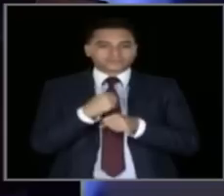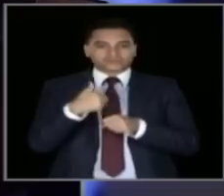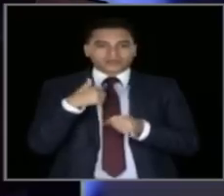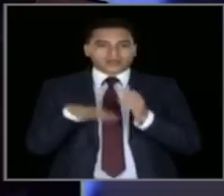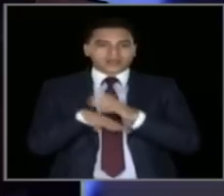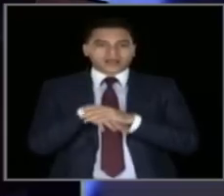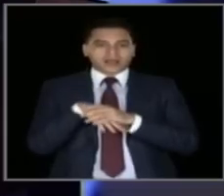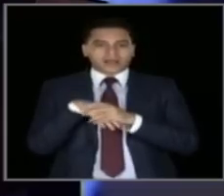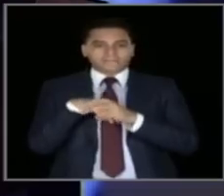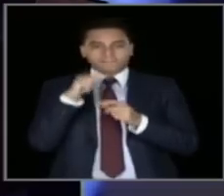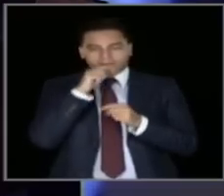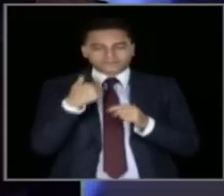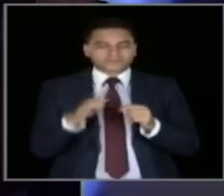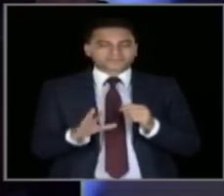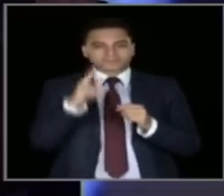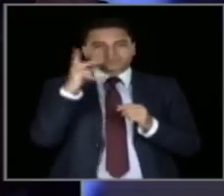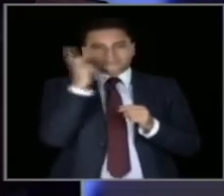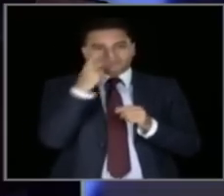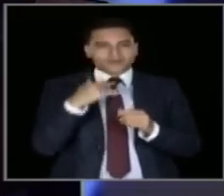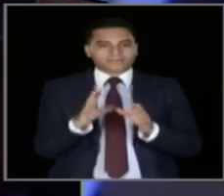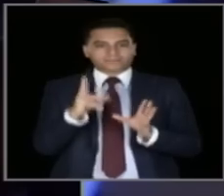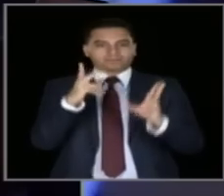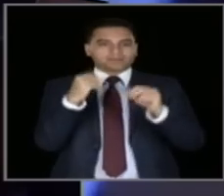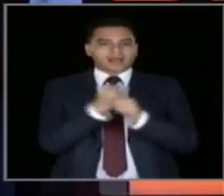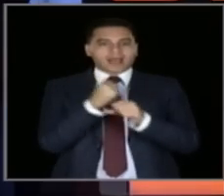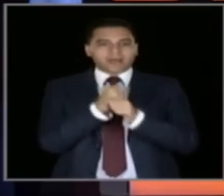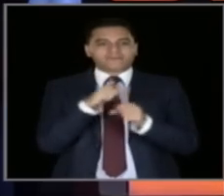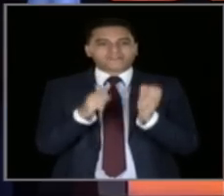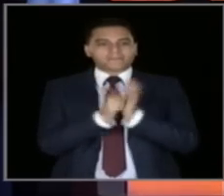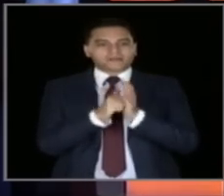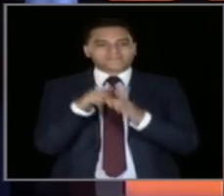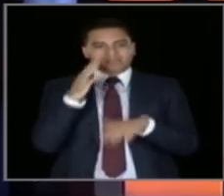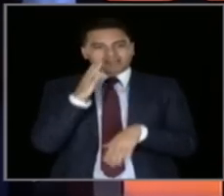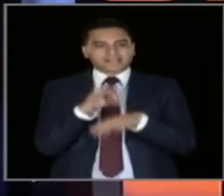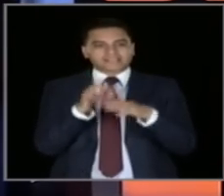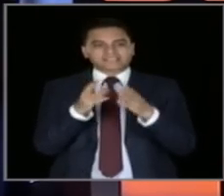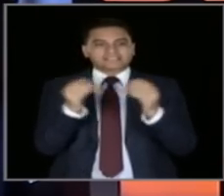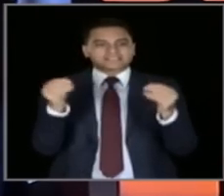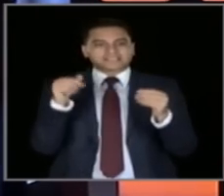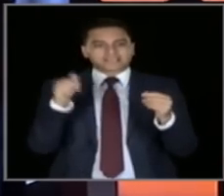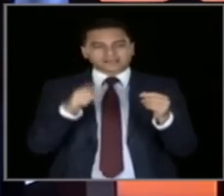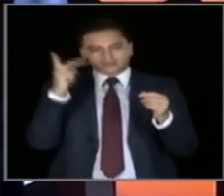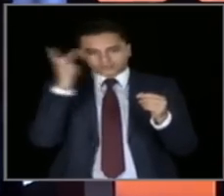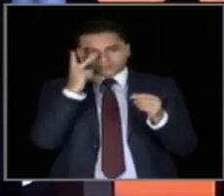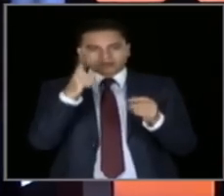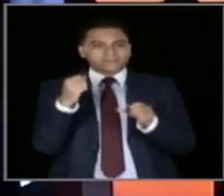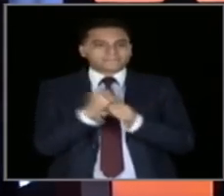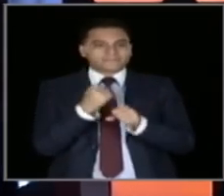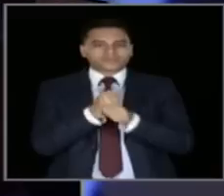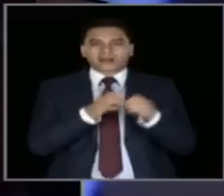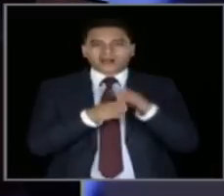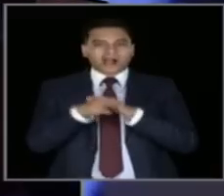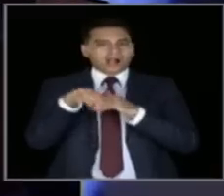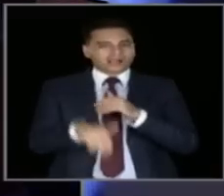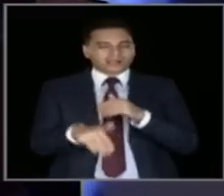تاهيل البنات الكفيفات للعمل المنزلي. في ناس بتتخيل ان هي بدم مش بتشوف، يبقى البنت